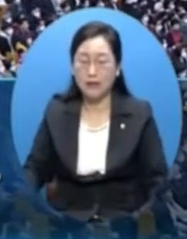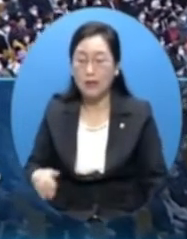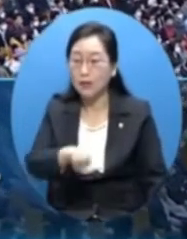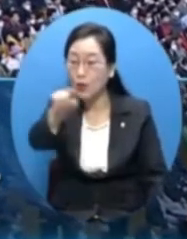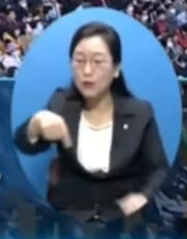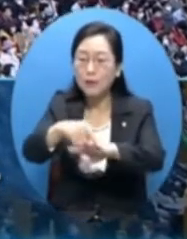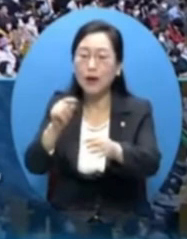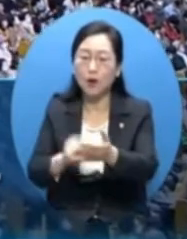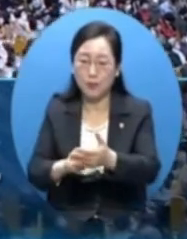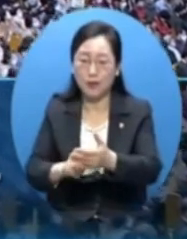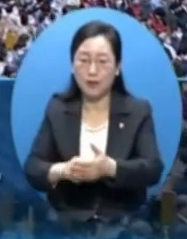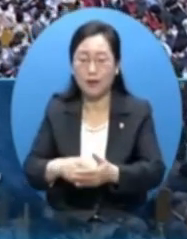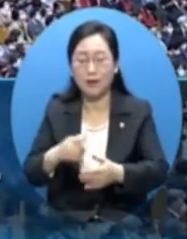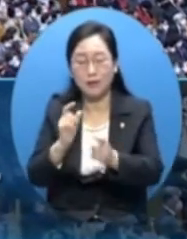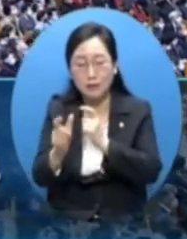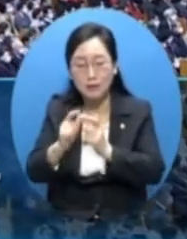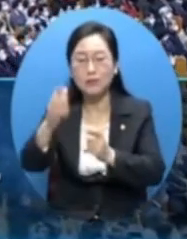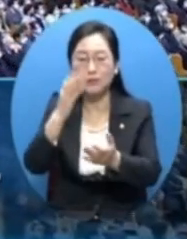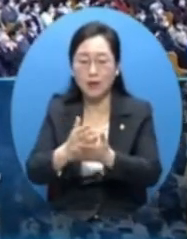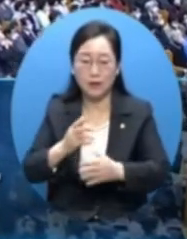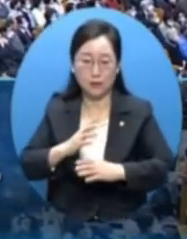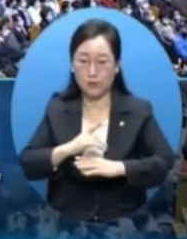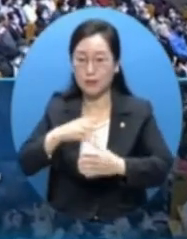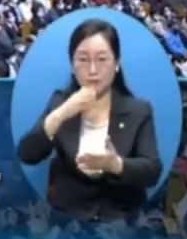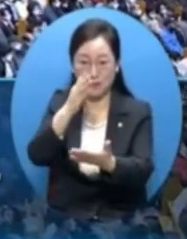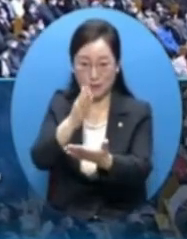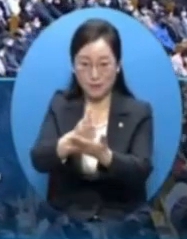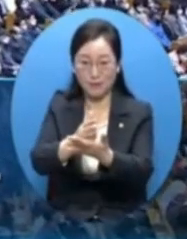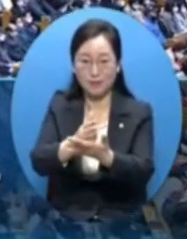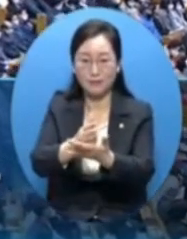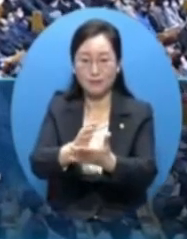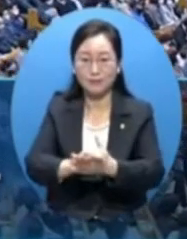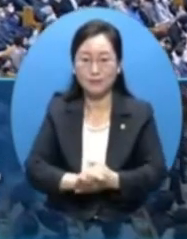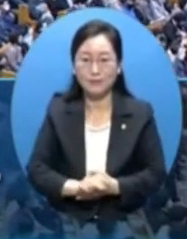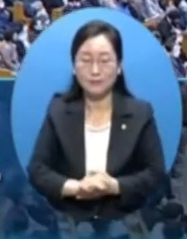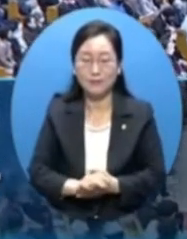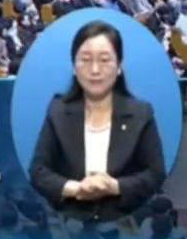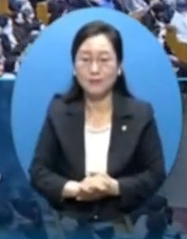마음에 근심하지도 말고 두려워하지도 말라.